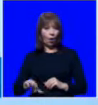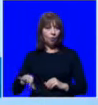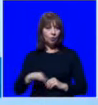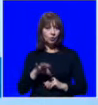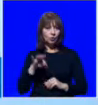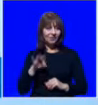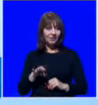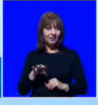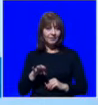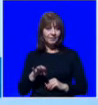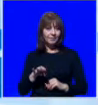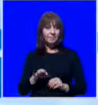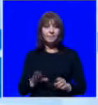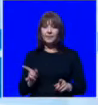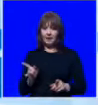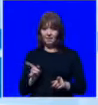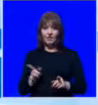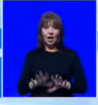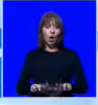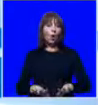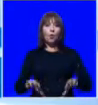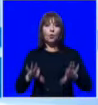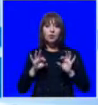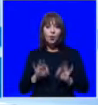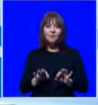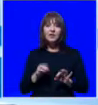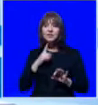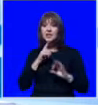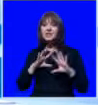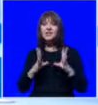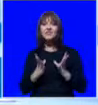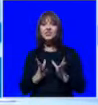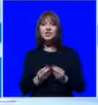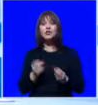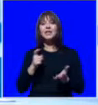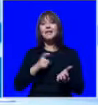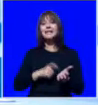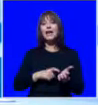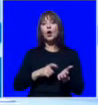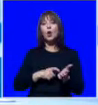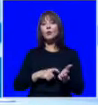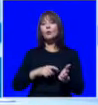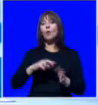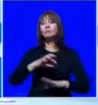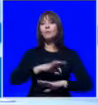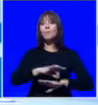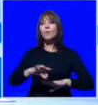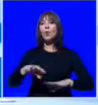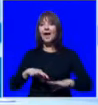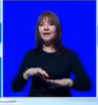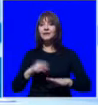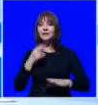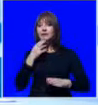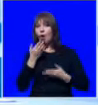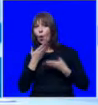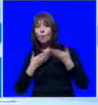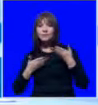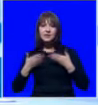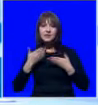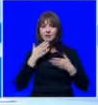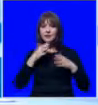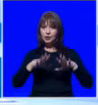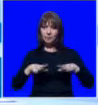реализация. Готови ли сте вече с всички законопроекти, които трябваше да обсъдите и да приемете, за да получи